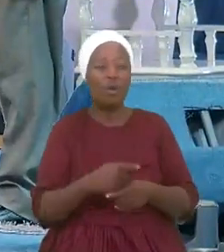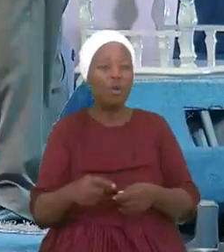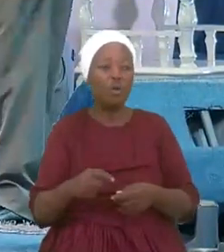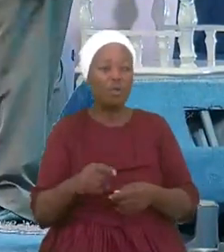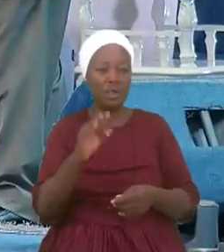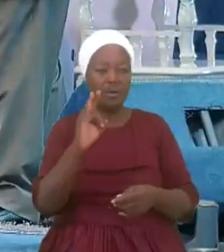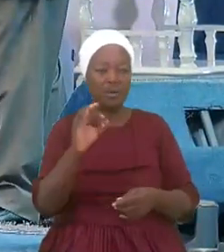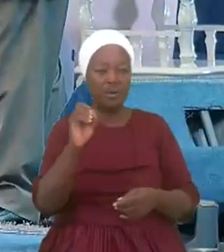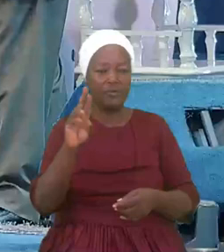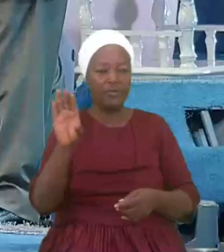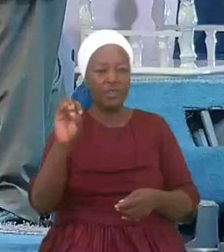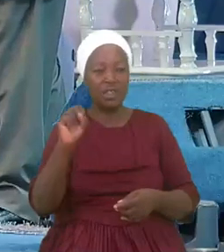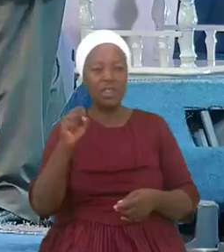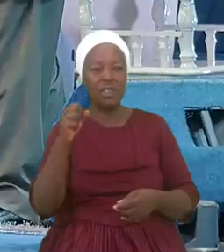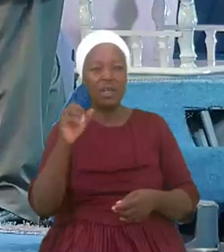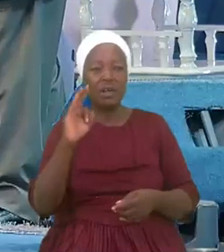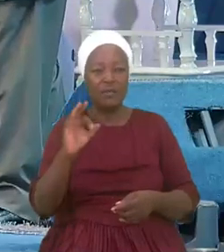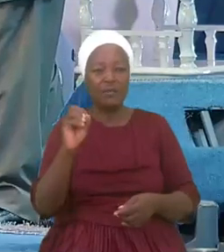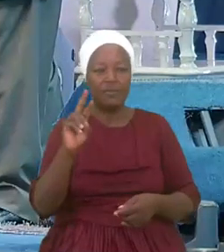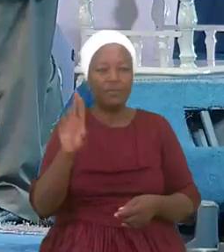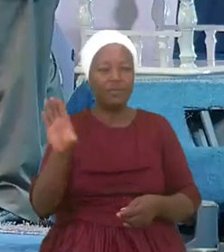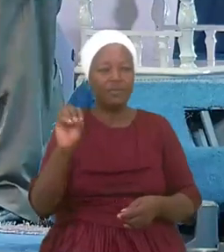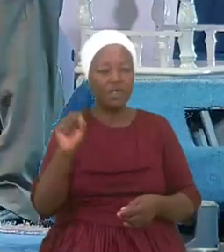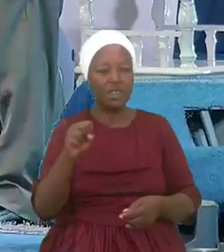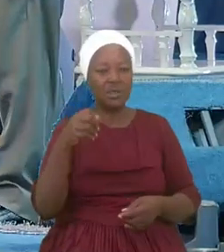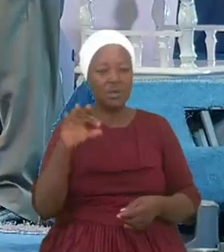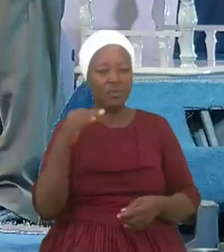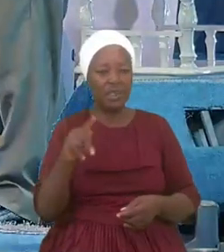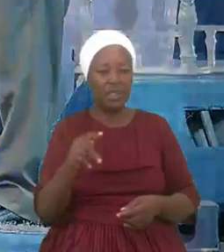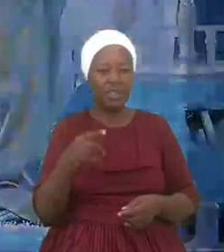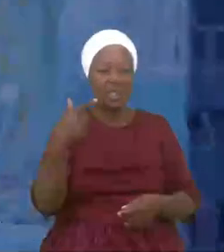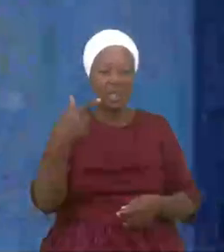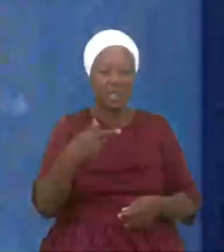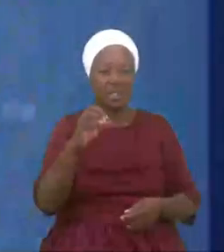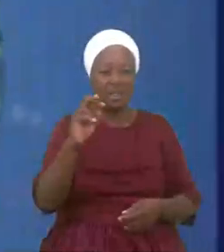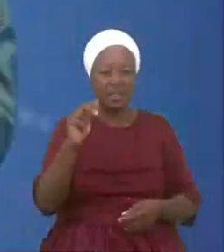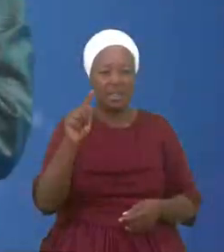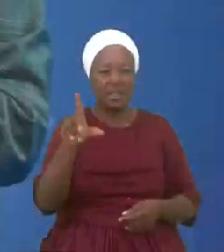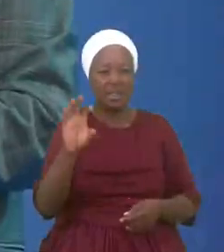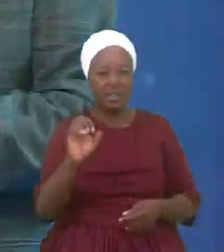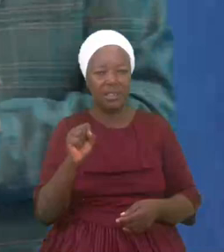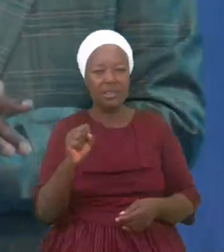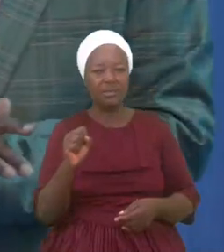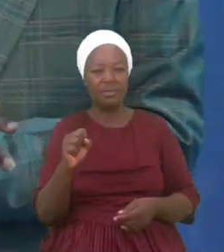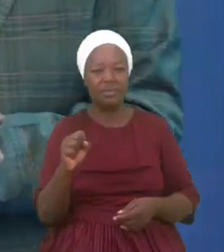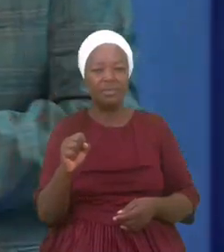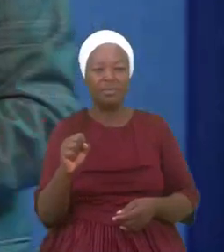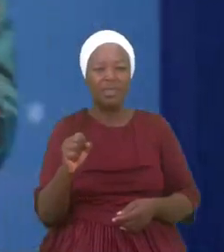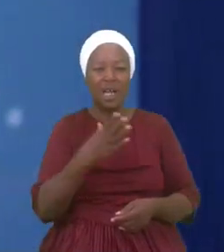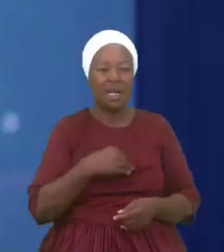laisser entrer chez toi les trésors des nations et leurs rois avec